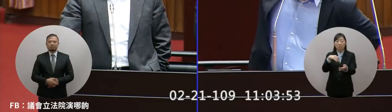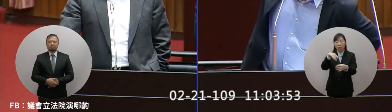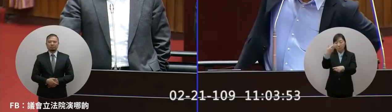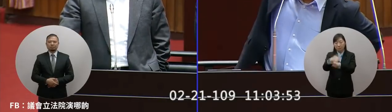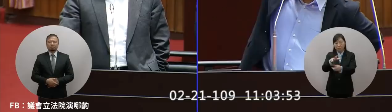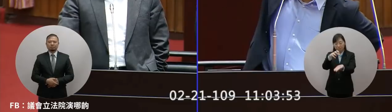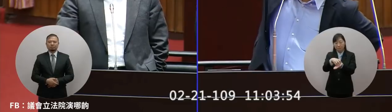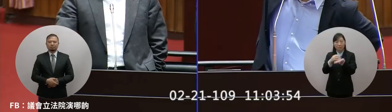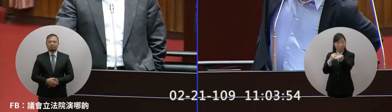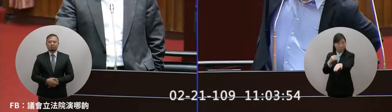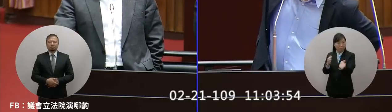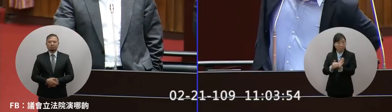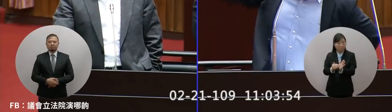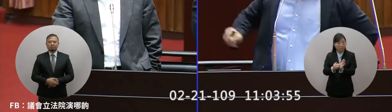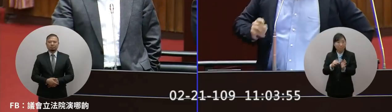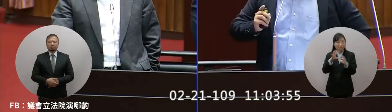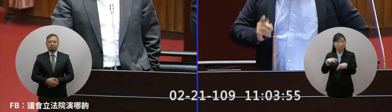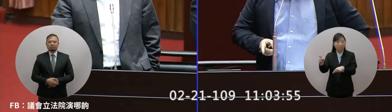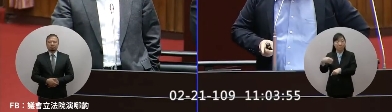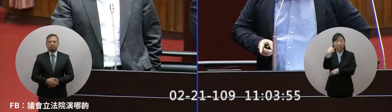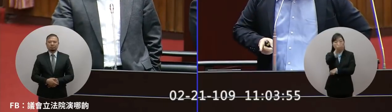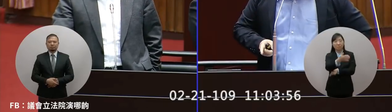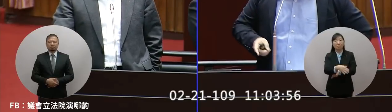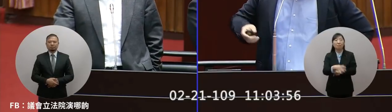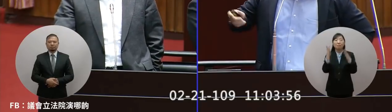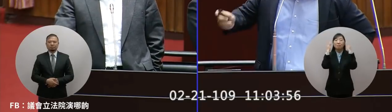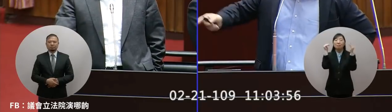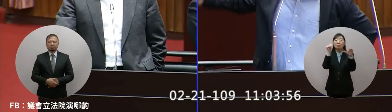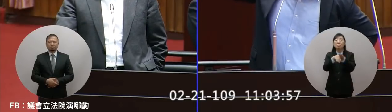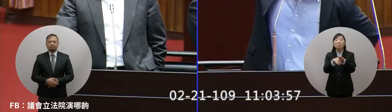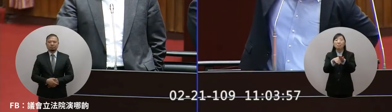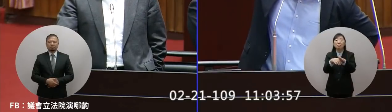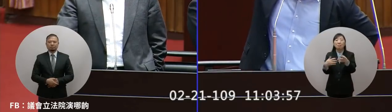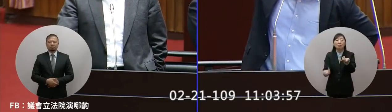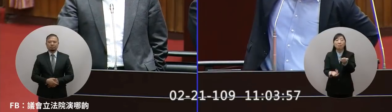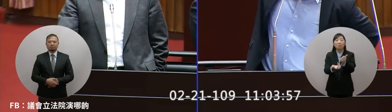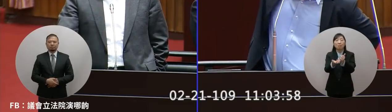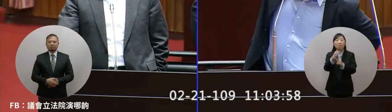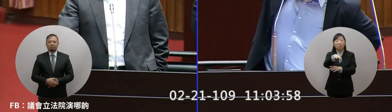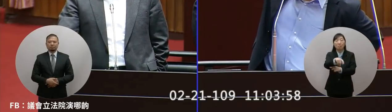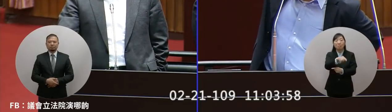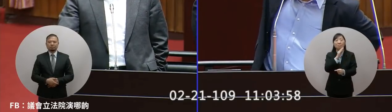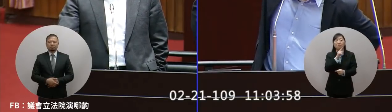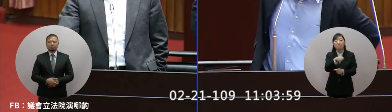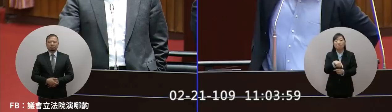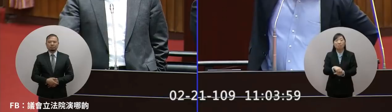后。把他送到这个南投火化厂嘛，哈，你可以看到这个照片，哈，